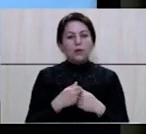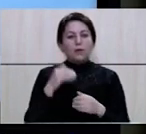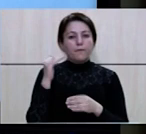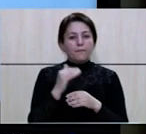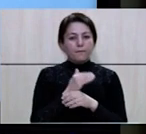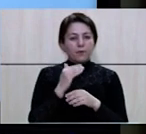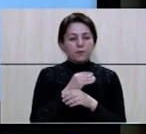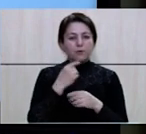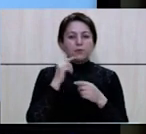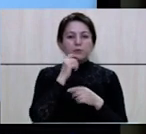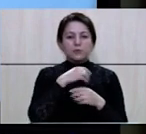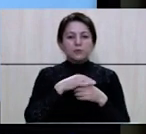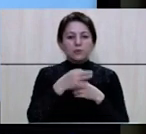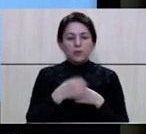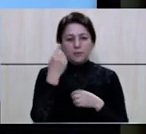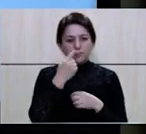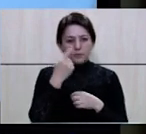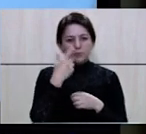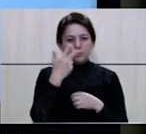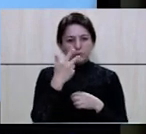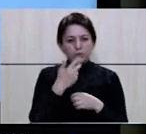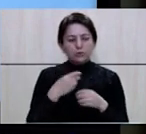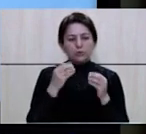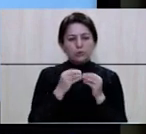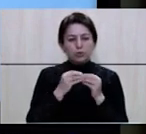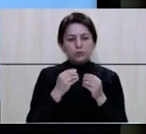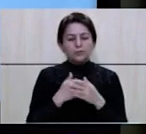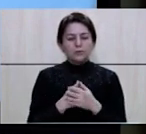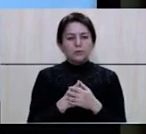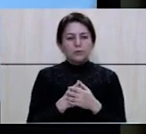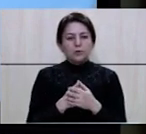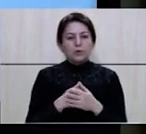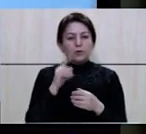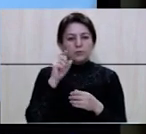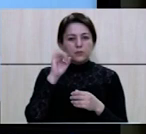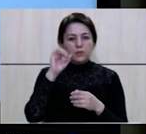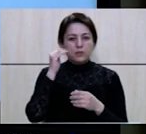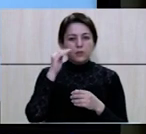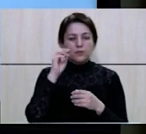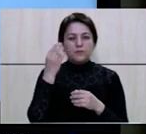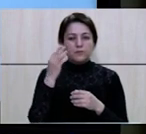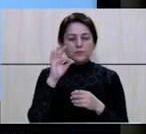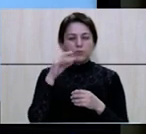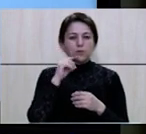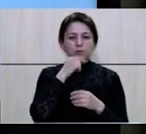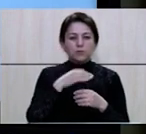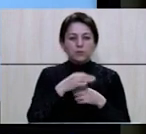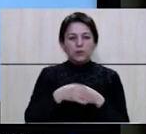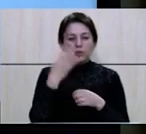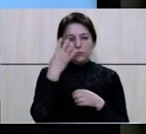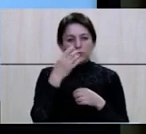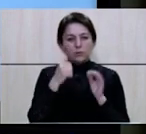Farg'ona iqtisodiy rayoni 1-chi, 3-chi, 10-chi. Zarafshon iqtisodiy rayoni